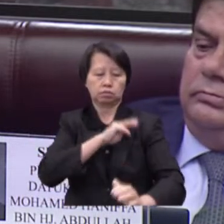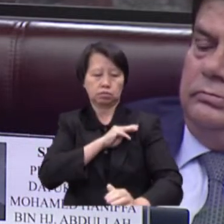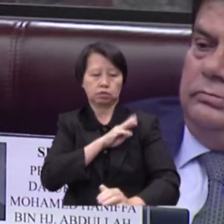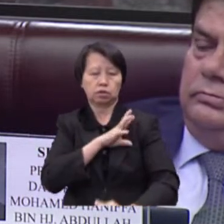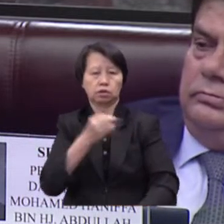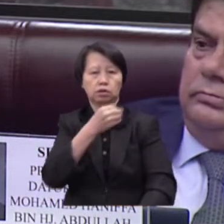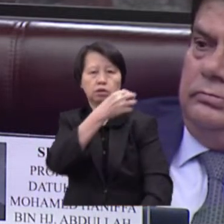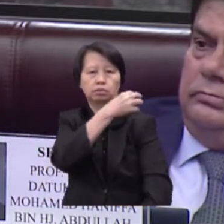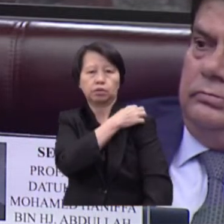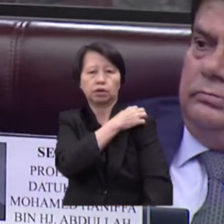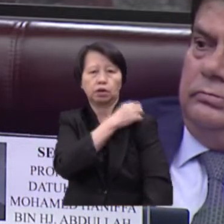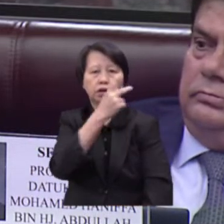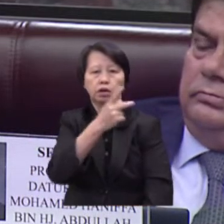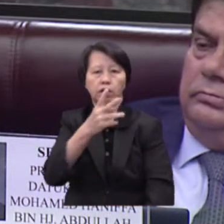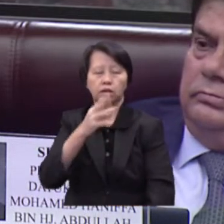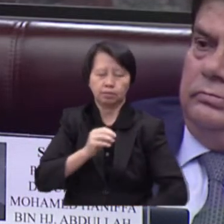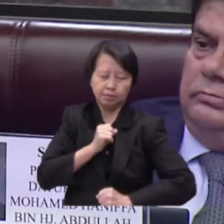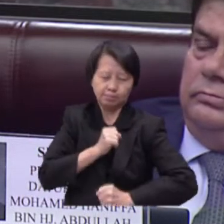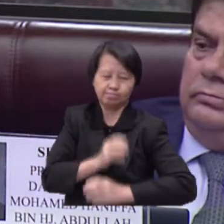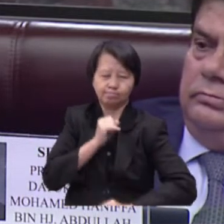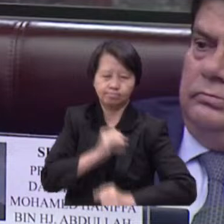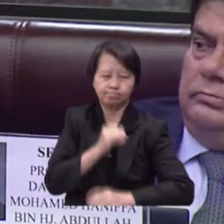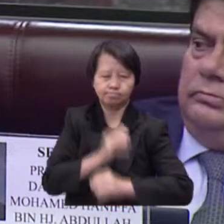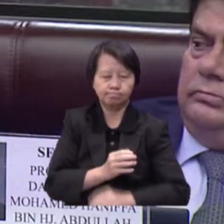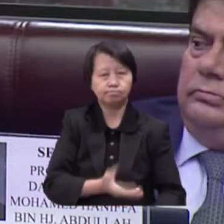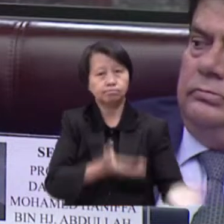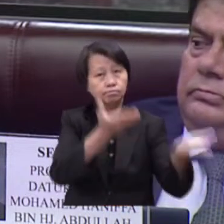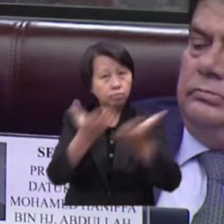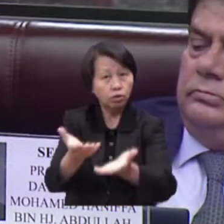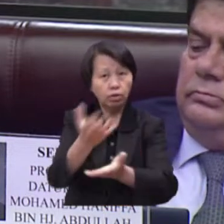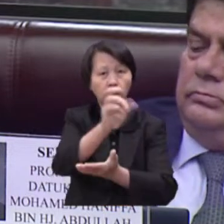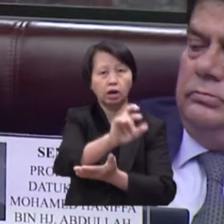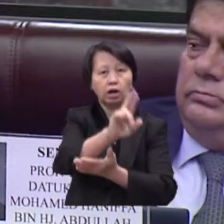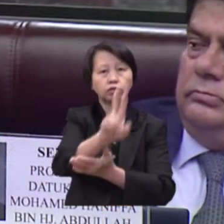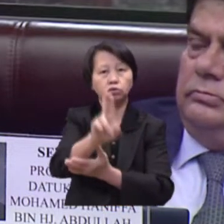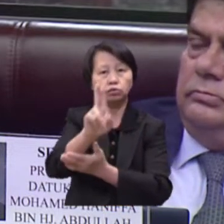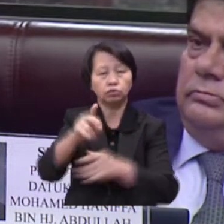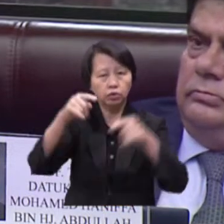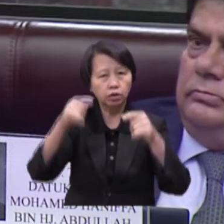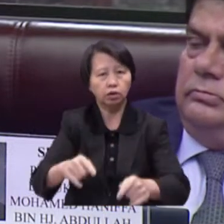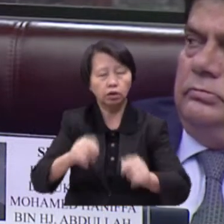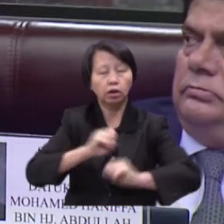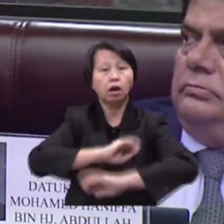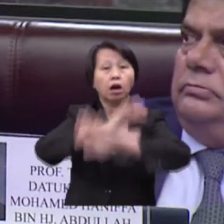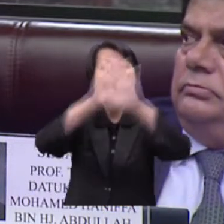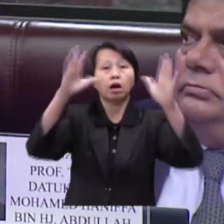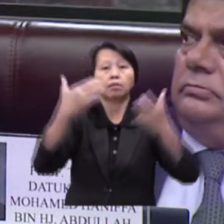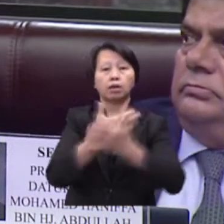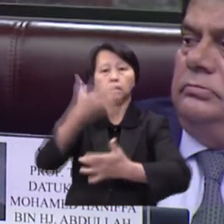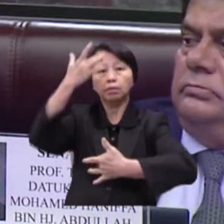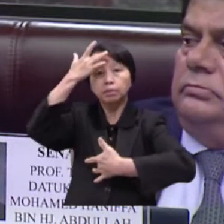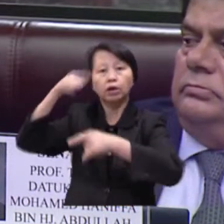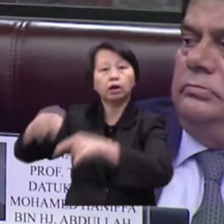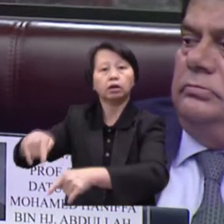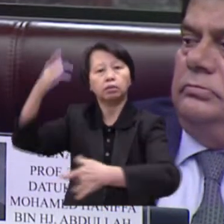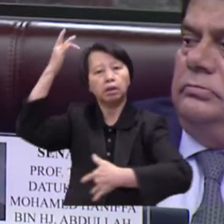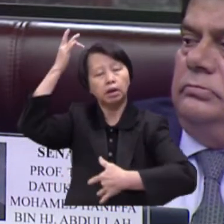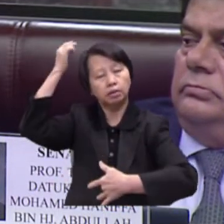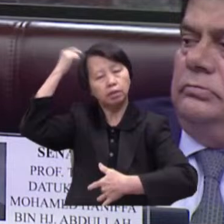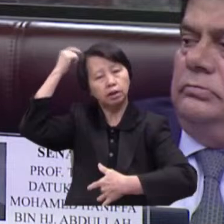pegawai-pegawai kementerian yang bentuk kos lumus membawa are you ini dimana membawa sinar baru pada penyakit